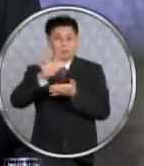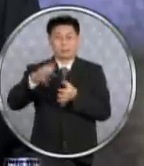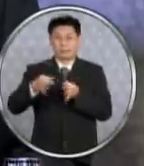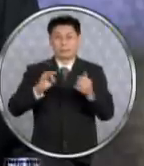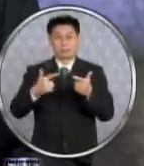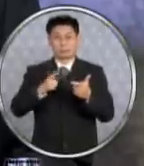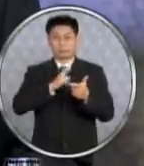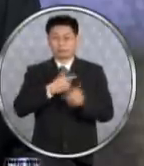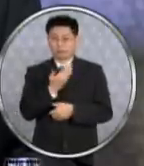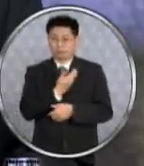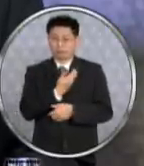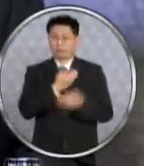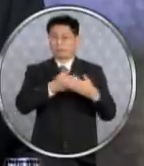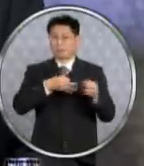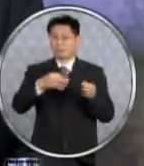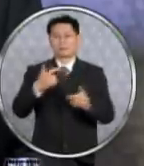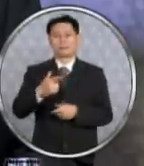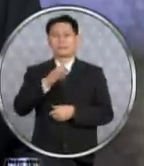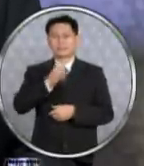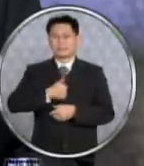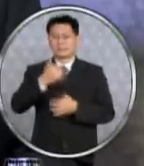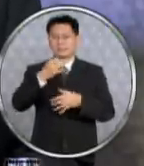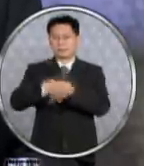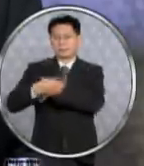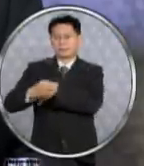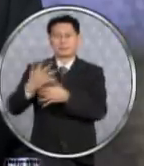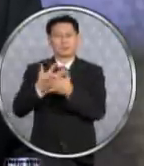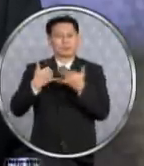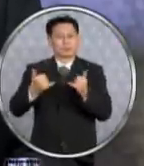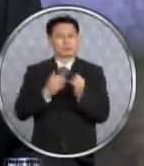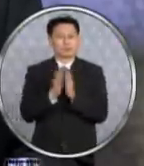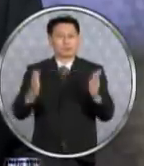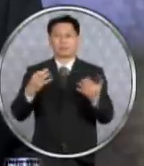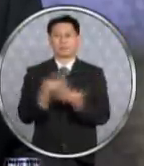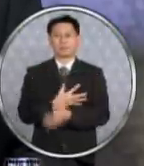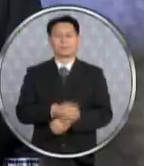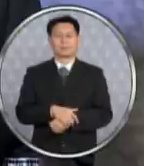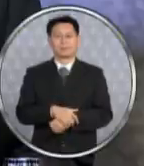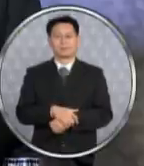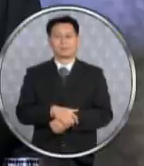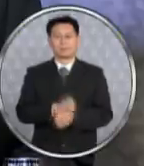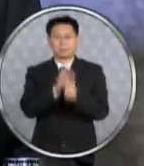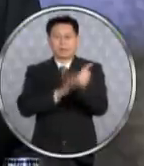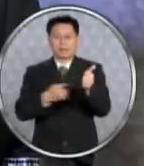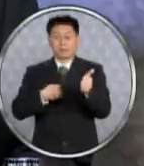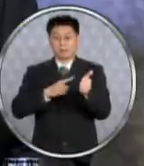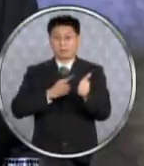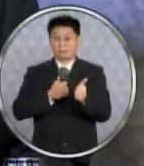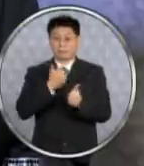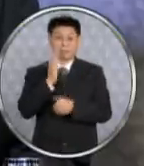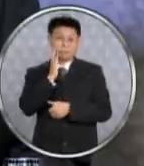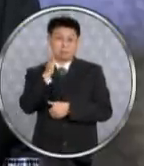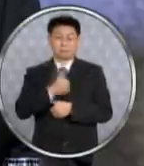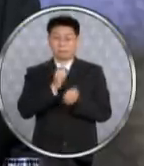是借机用人，而是严重不足的网络频宽，让我们不能够很顺利的登